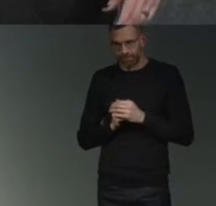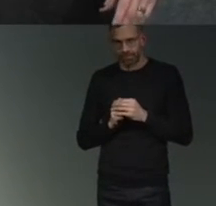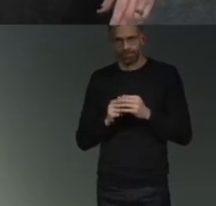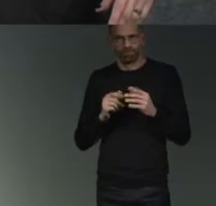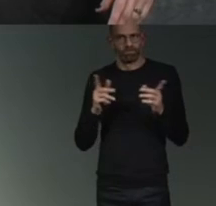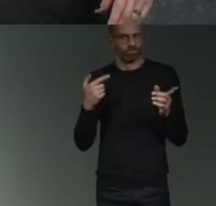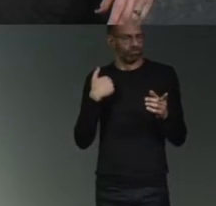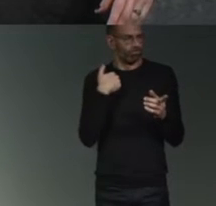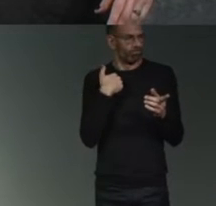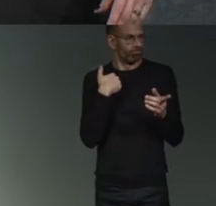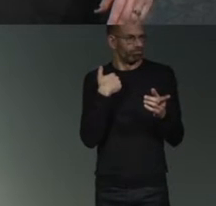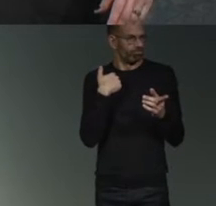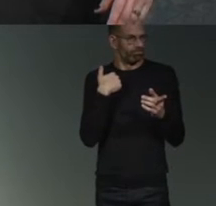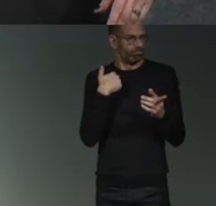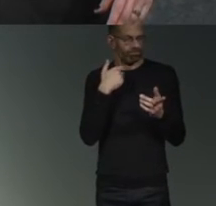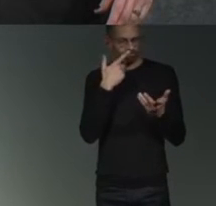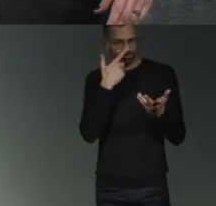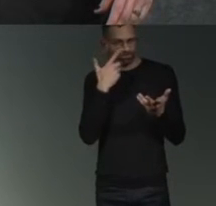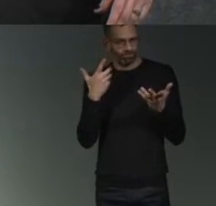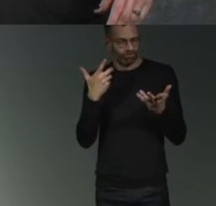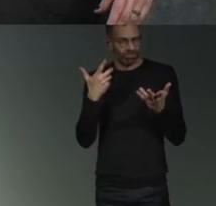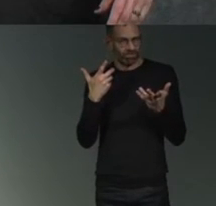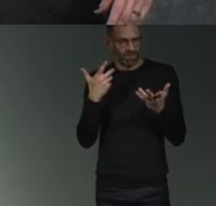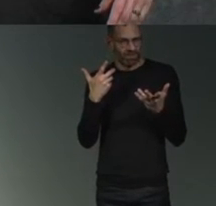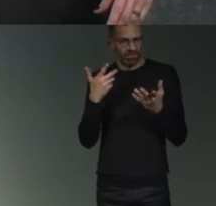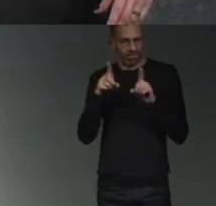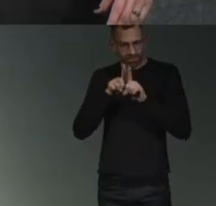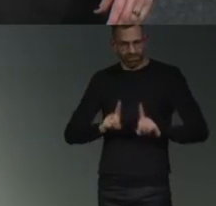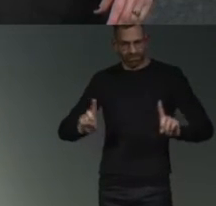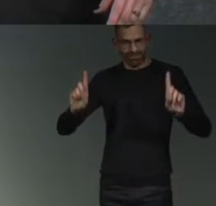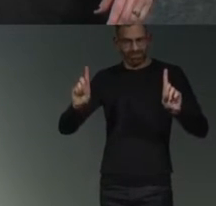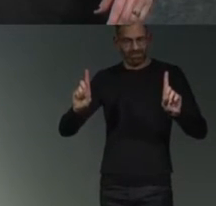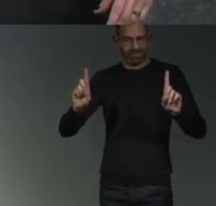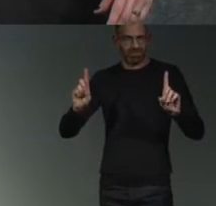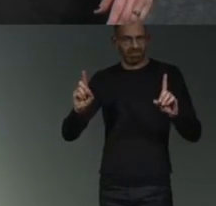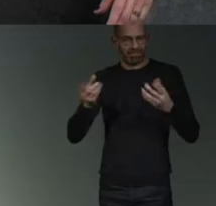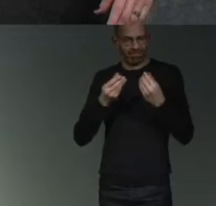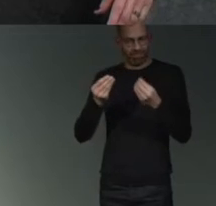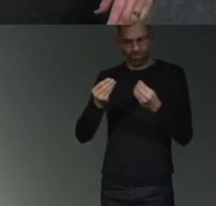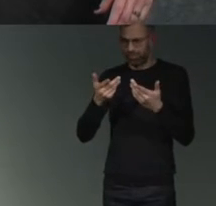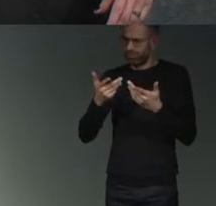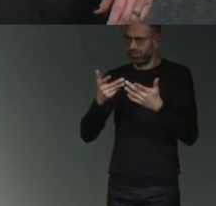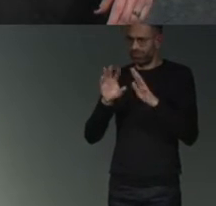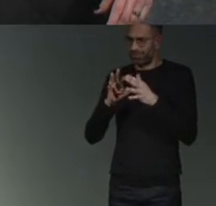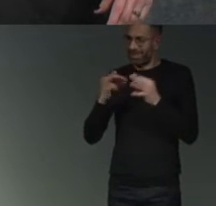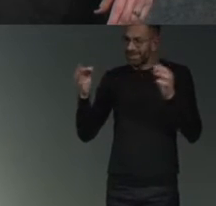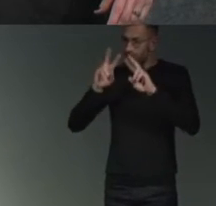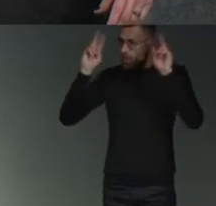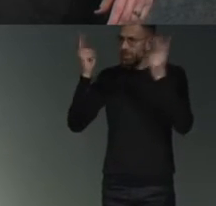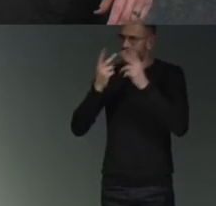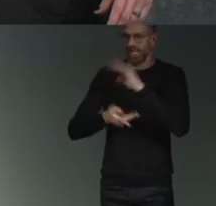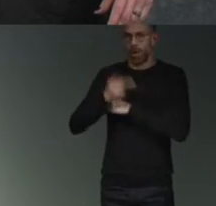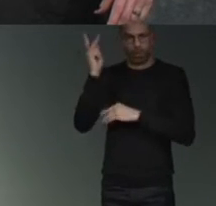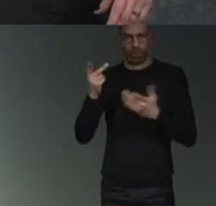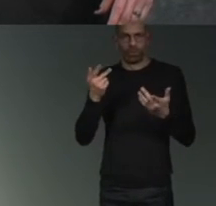je me disais que c'était de nature aussi à rendre cette histoire plus universelle que si elle était portée par un